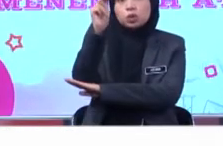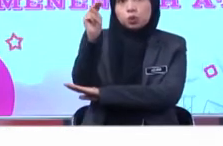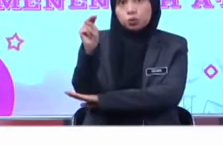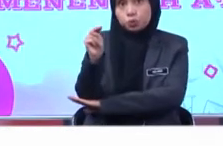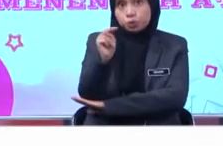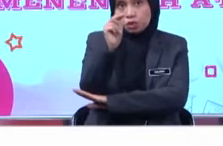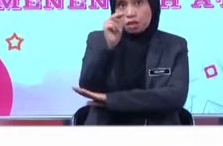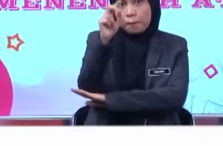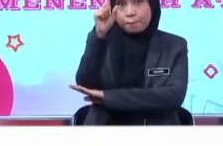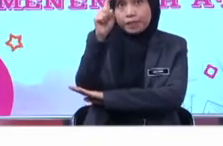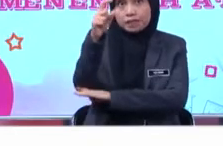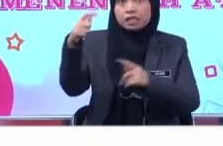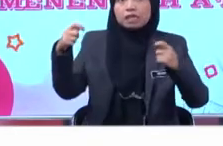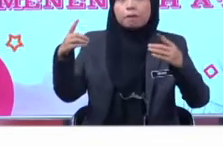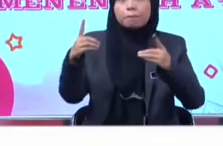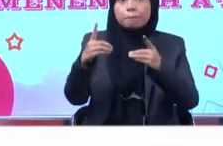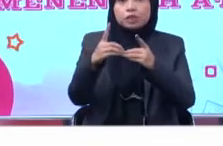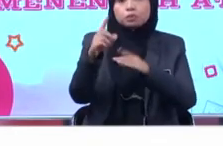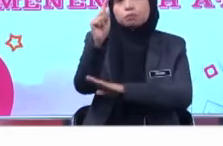wonkyu tubedu